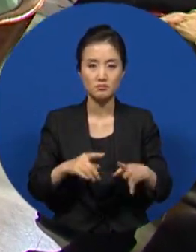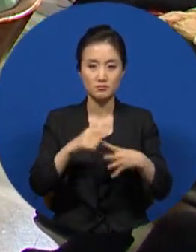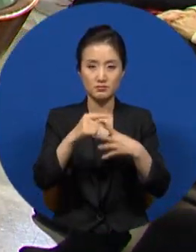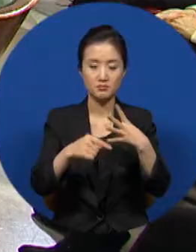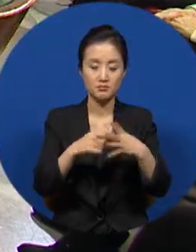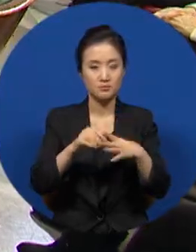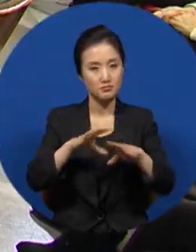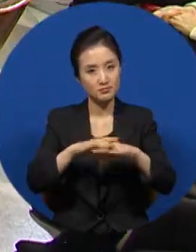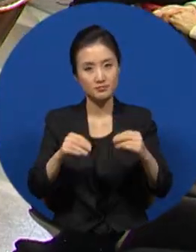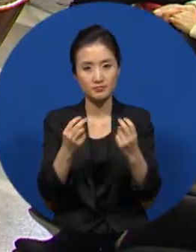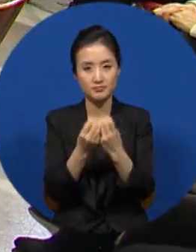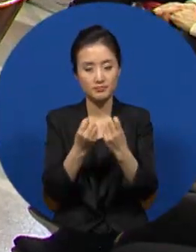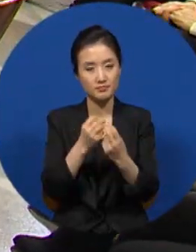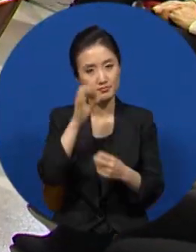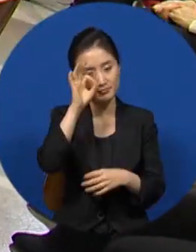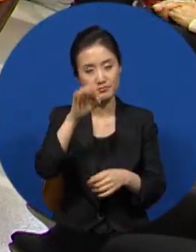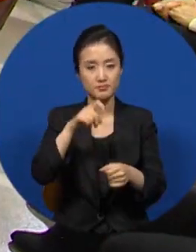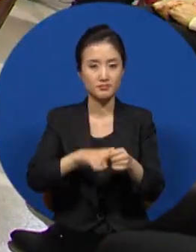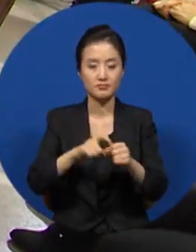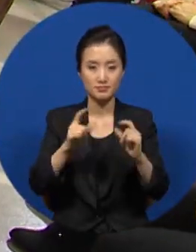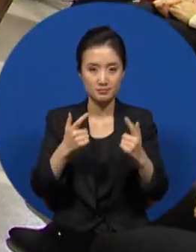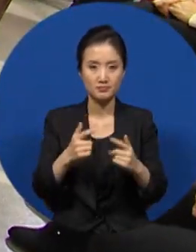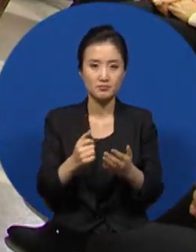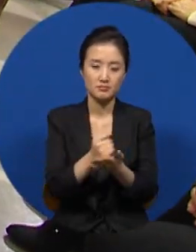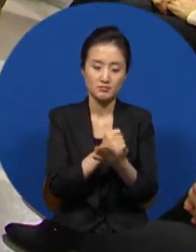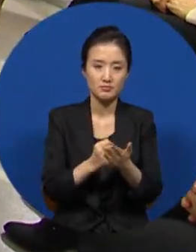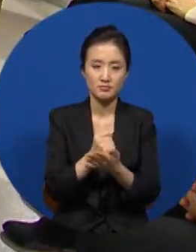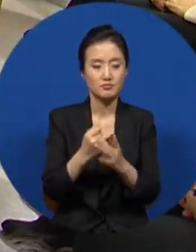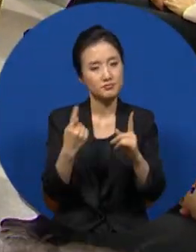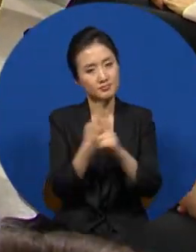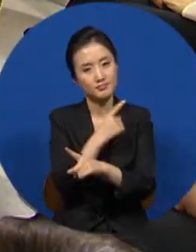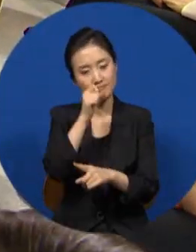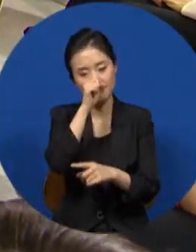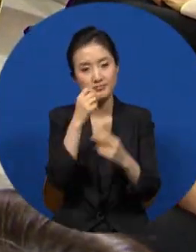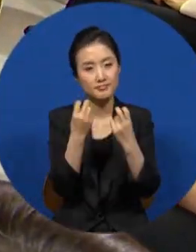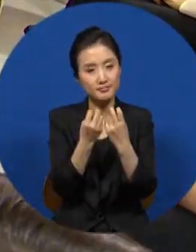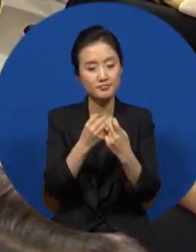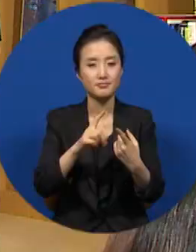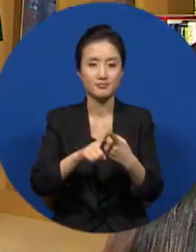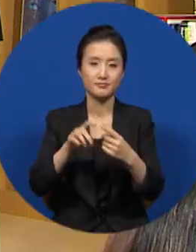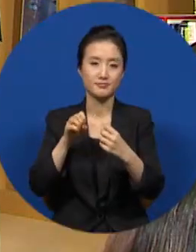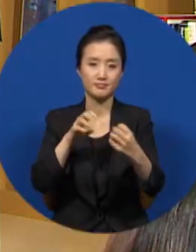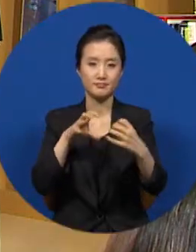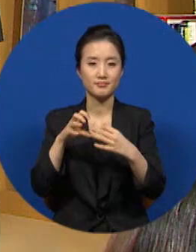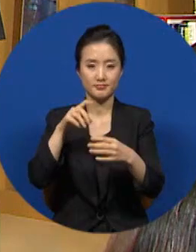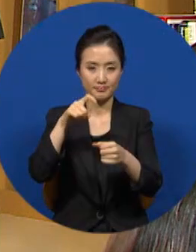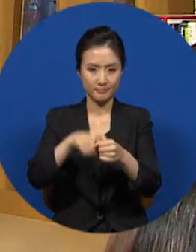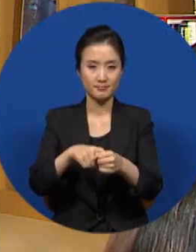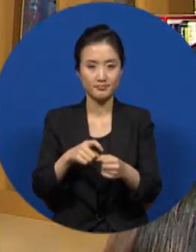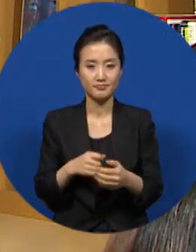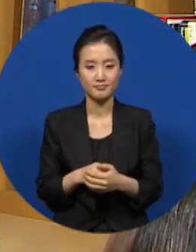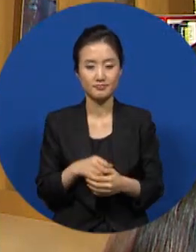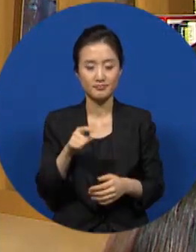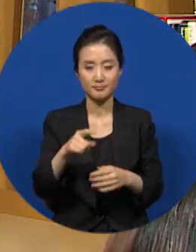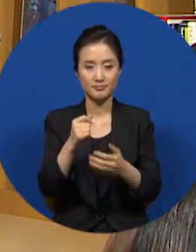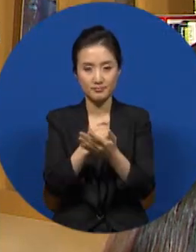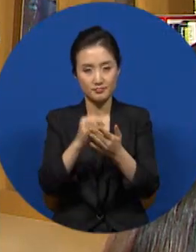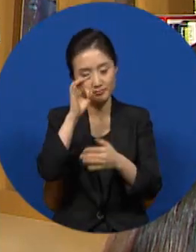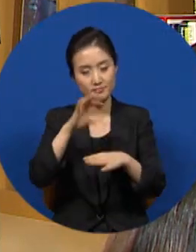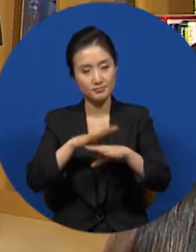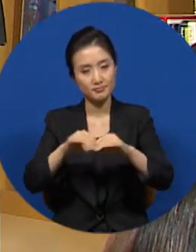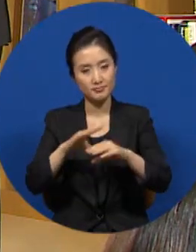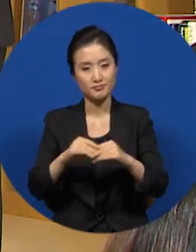풀이하는 방식이 아니라 예를 들어서 운을 어떻게 개운을 해볼까라는 자리이기 때문에 풀이에 대해서는 이제 그렇게 언급을 하지 않습니다. 근데